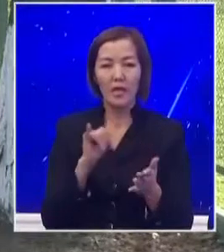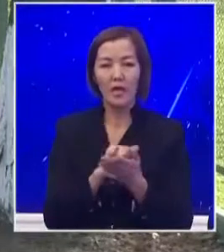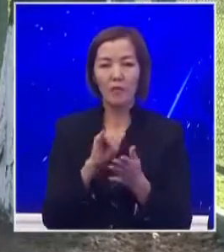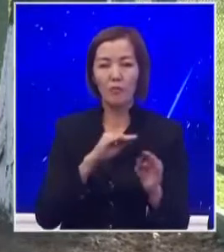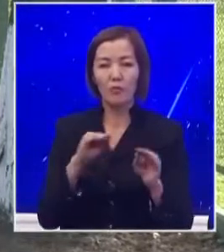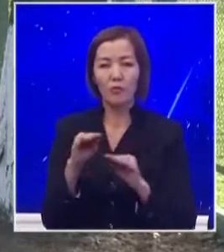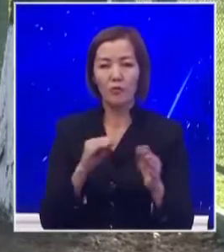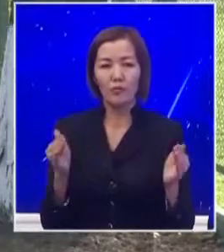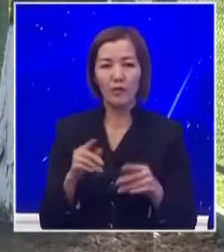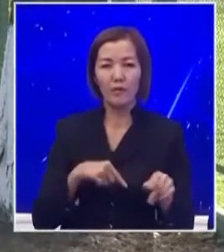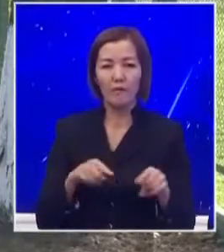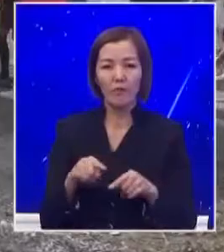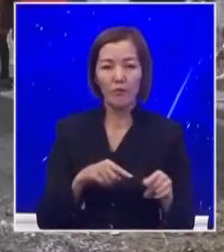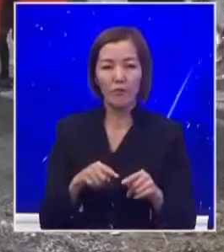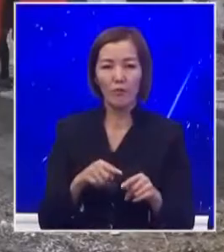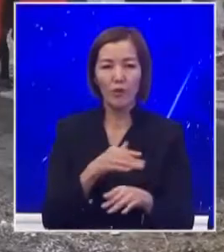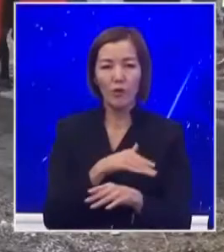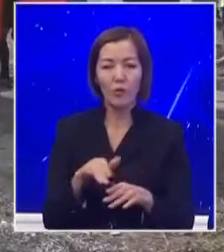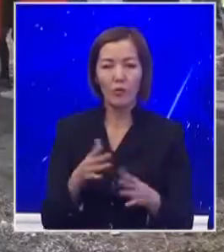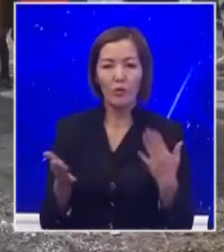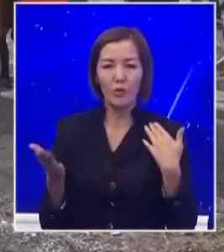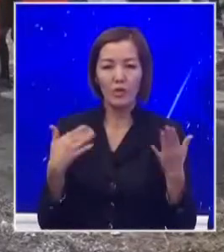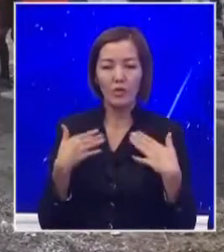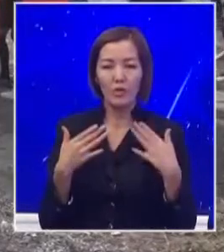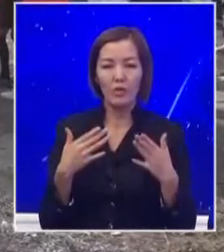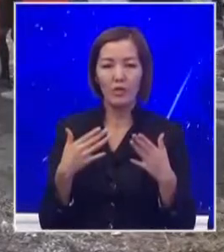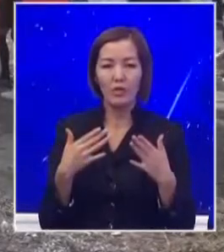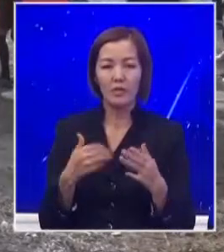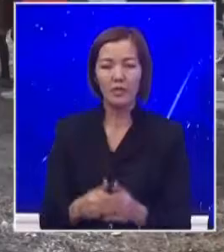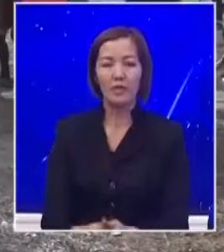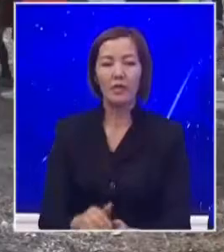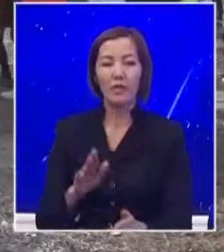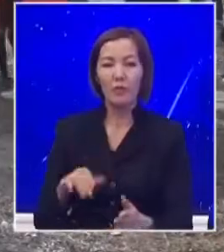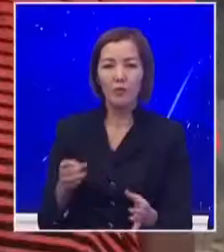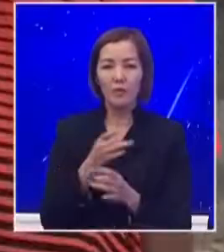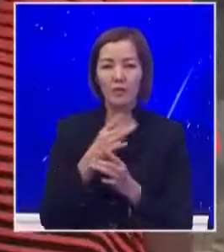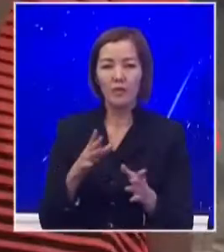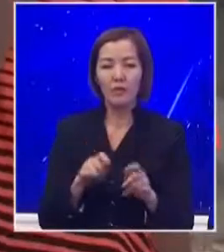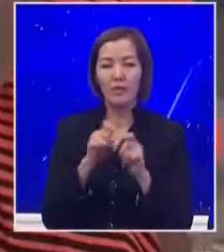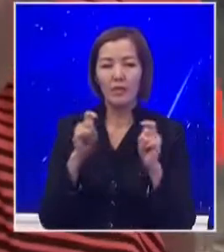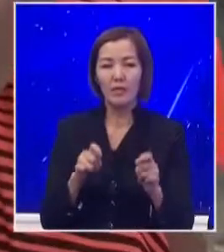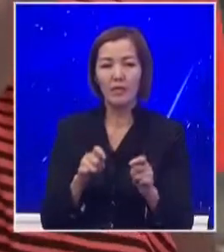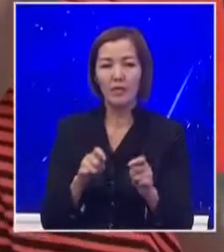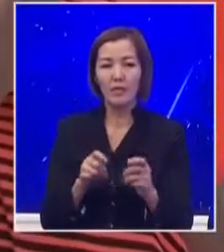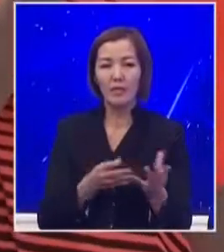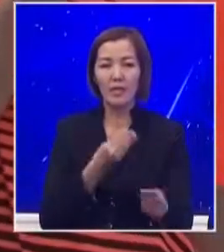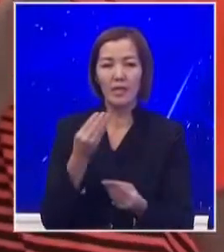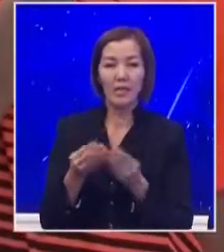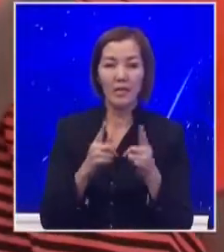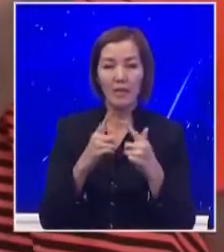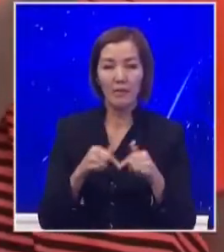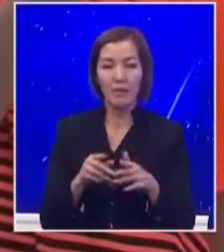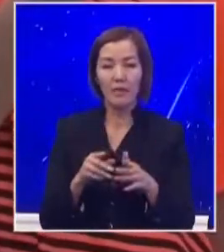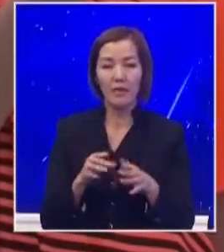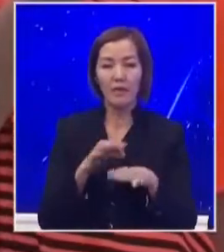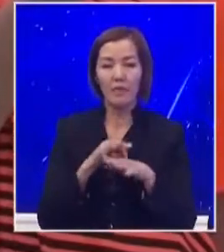площадка для мини-футбола, а также уличные тренажеры и качели для детей. После церемонии открытия подростки тут уже организовали и